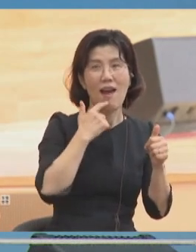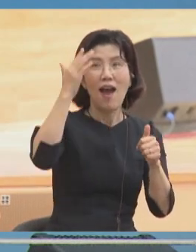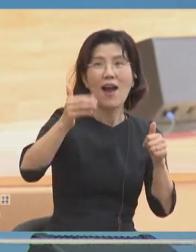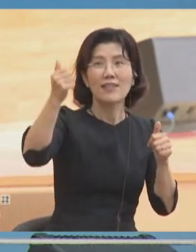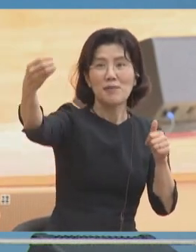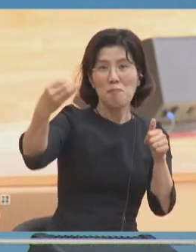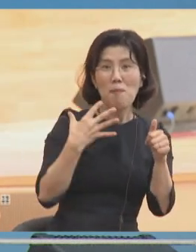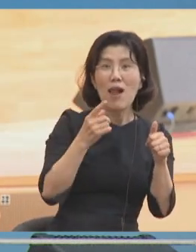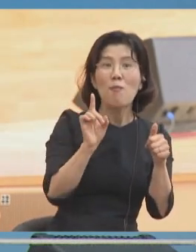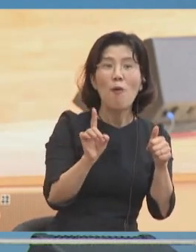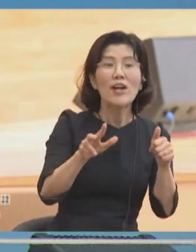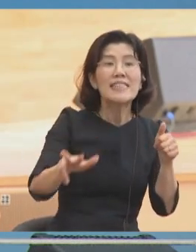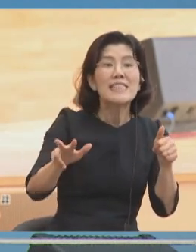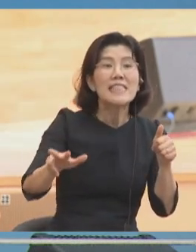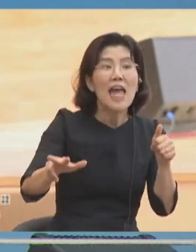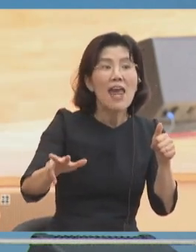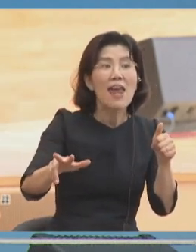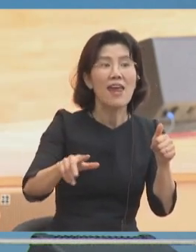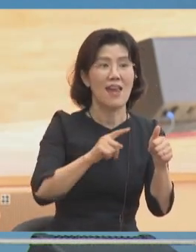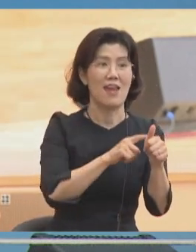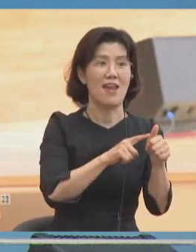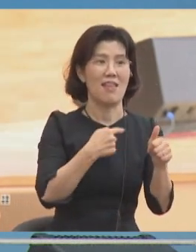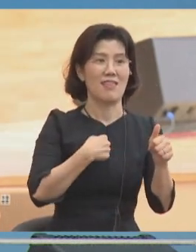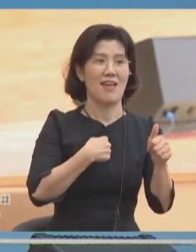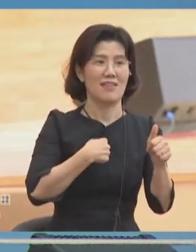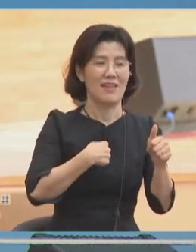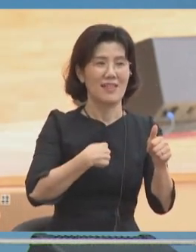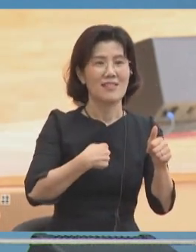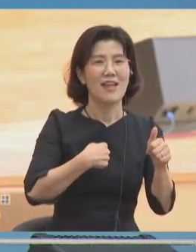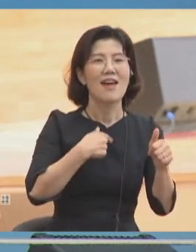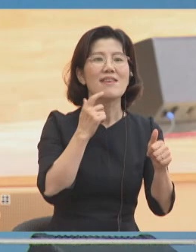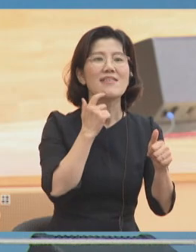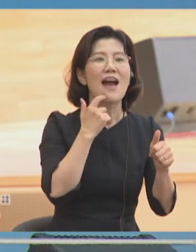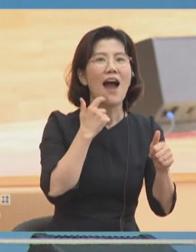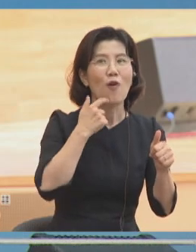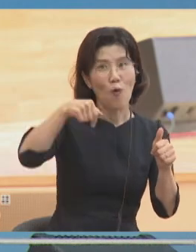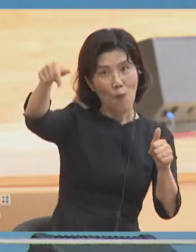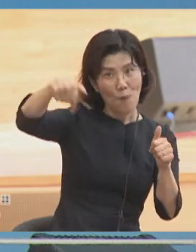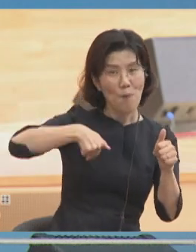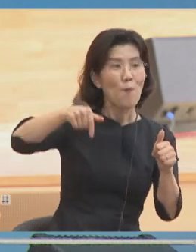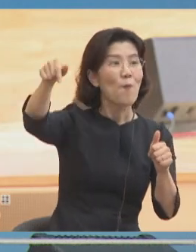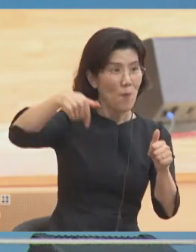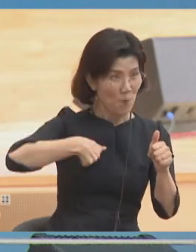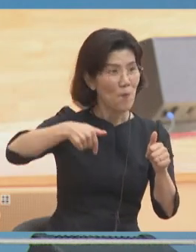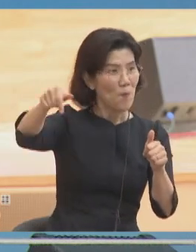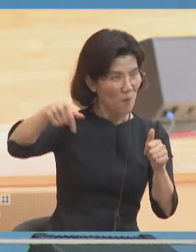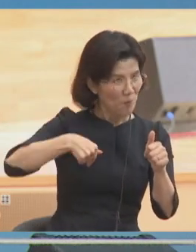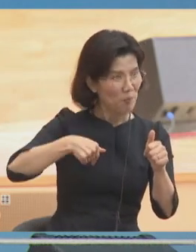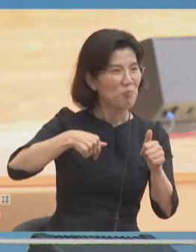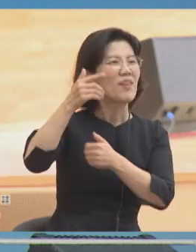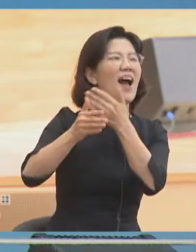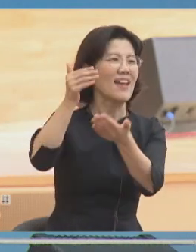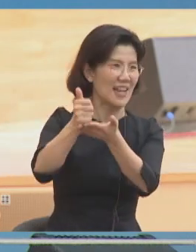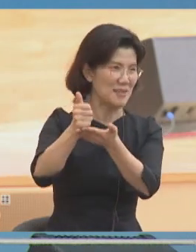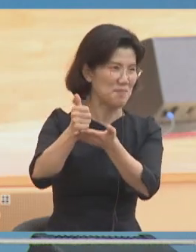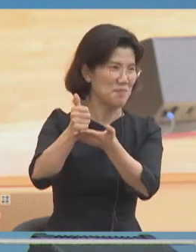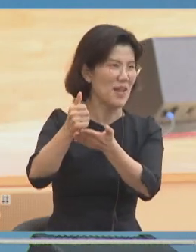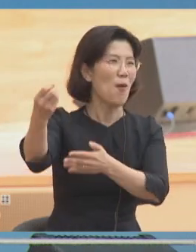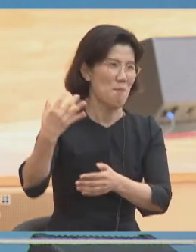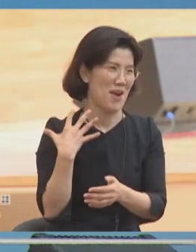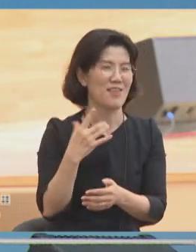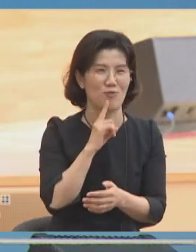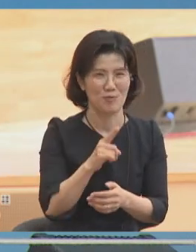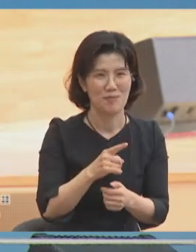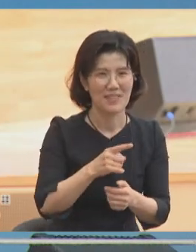하나님이었습니다 이제는 나 너 1인칭 단수를 사용하시죠 즉 야곱에게